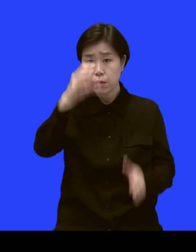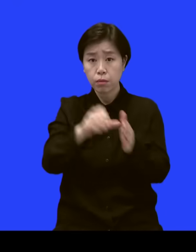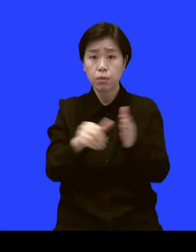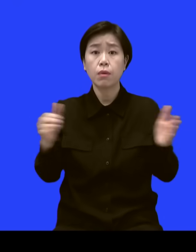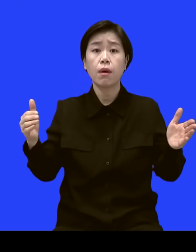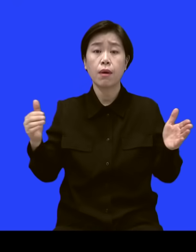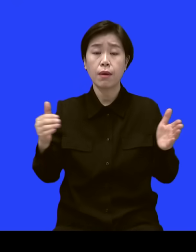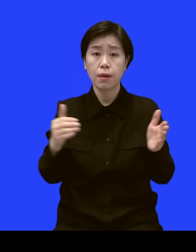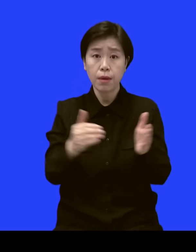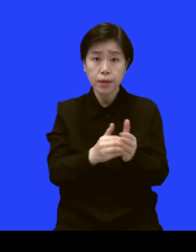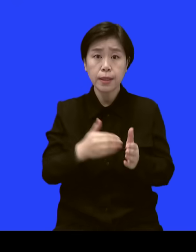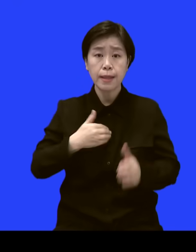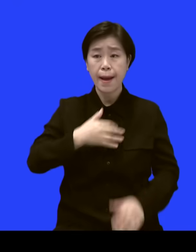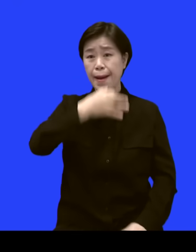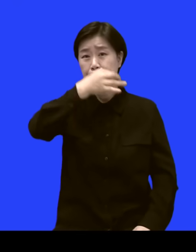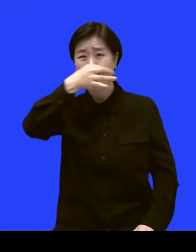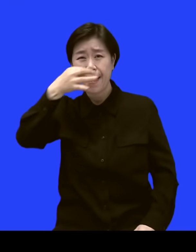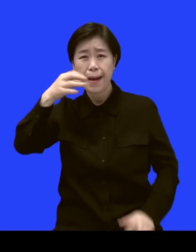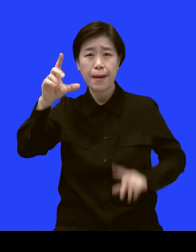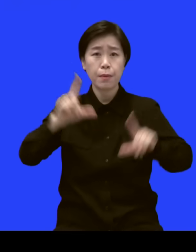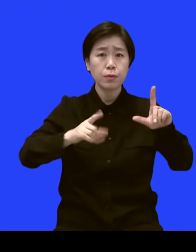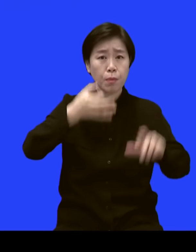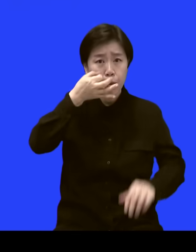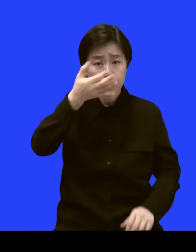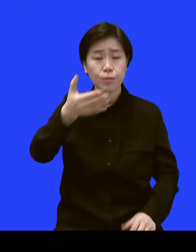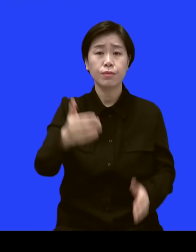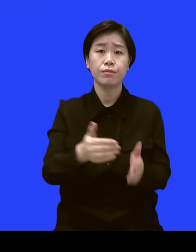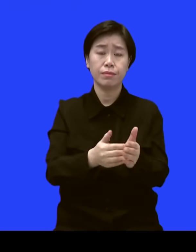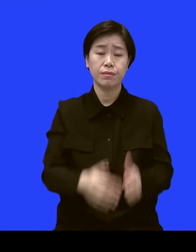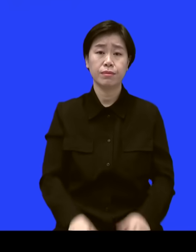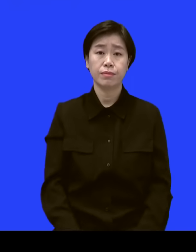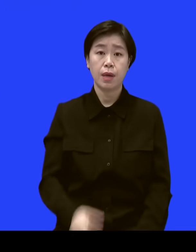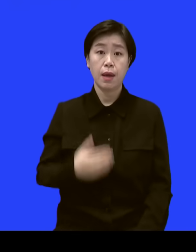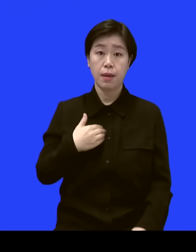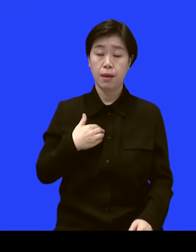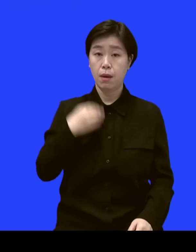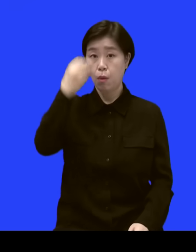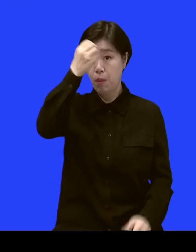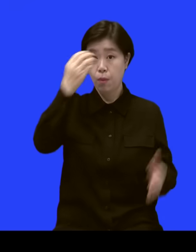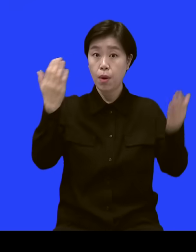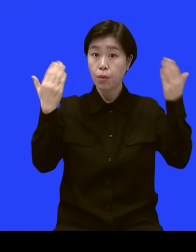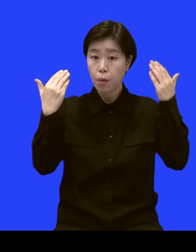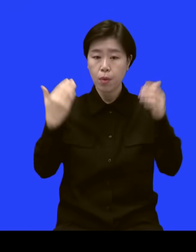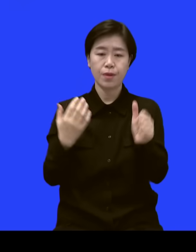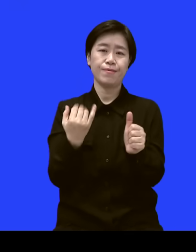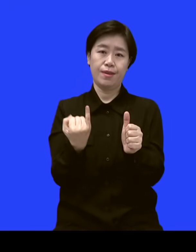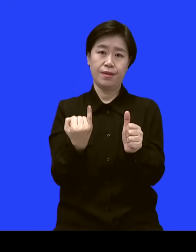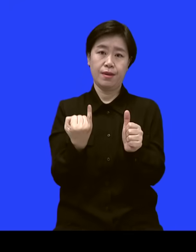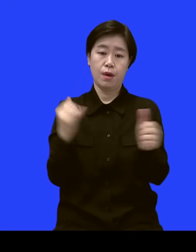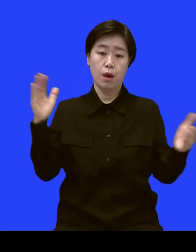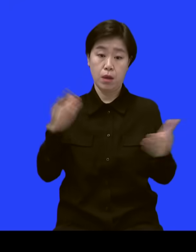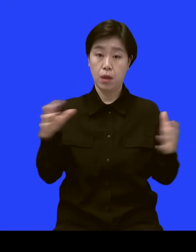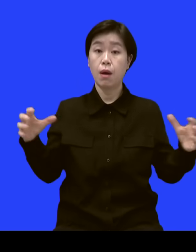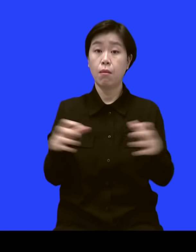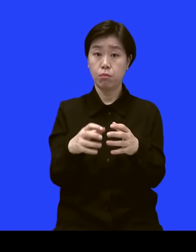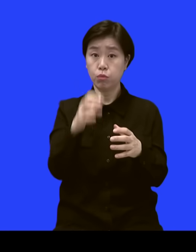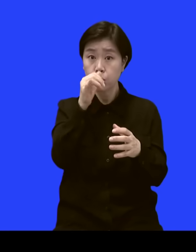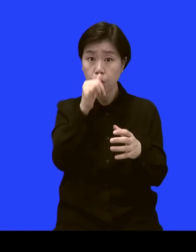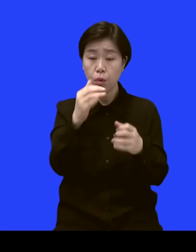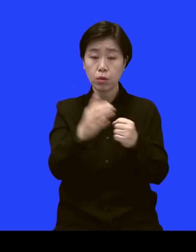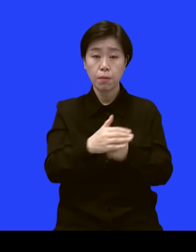네, 전교회장은 그리고 남녀공학 같은 데서 아무나 안 하잖아요. 네. 여학생이. 네, 저 그냥 너무 밝고 네.